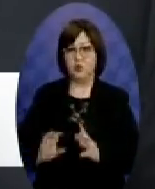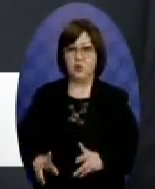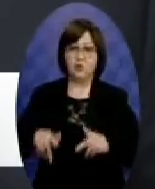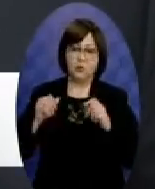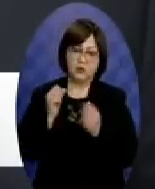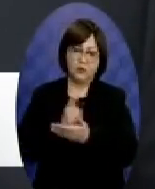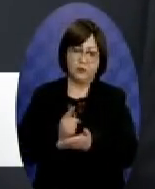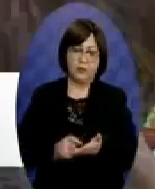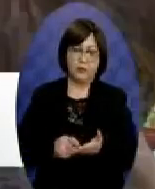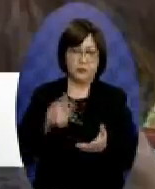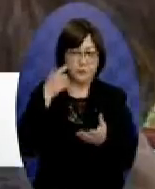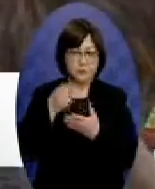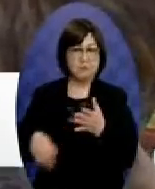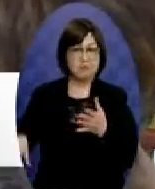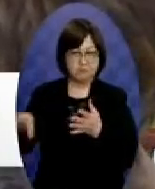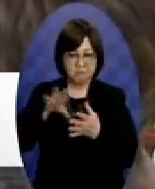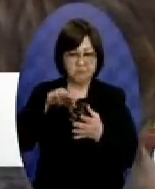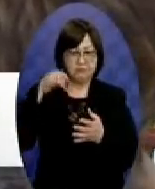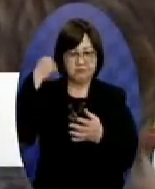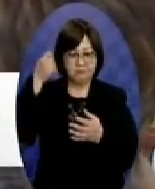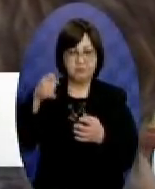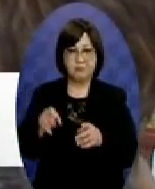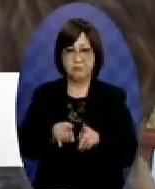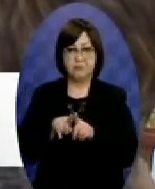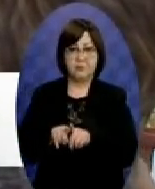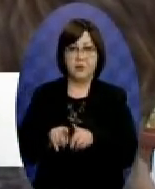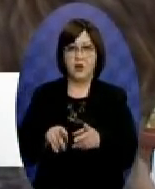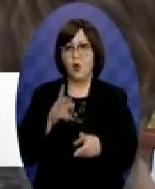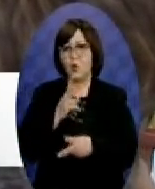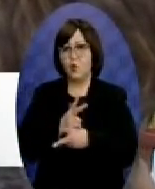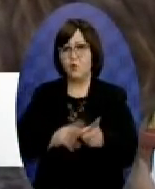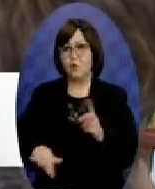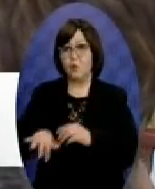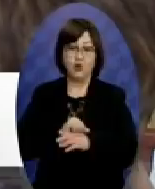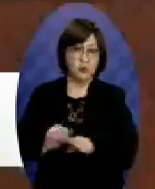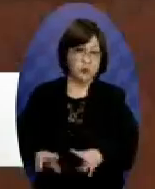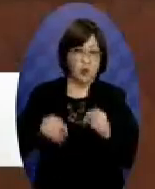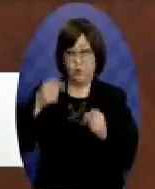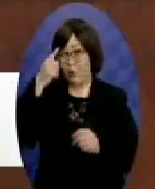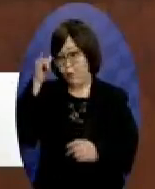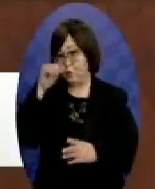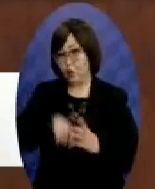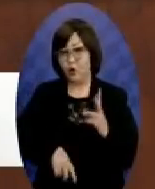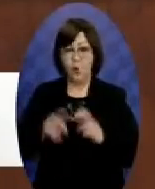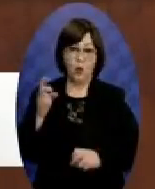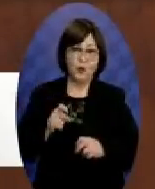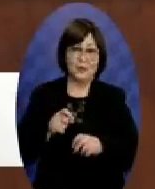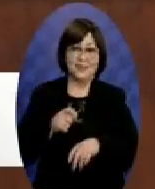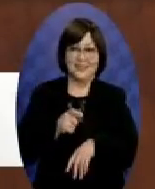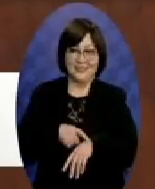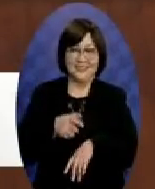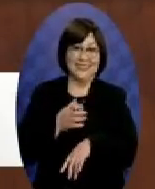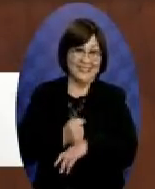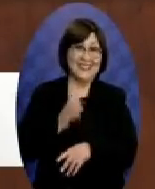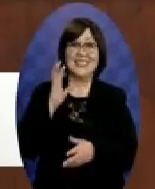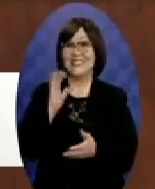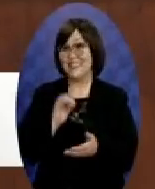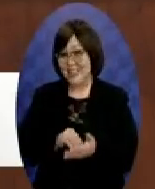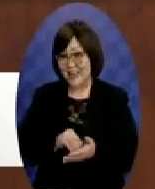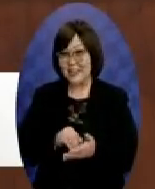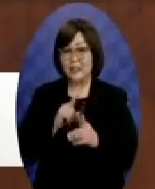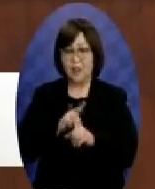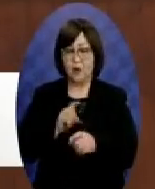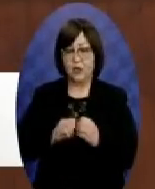гэдгтээ санал нэгдлээ. Хууль эрх зүйн орчин боловсронгуй болохын хэрээр дотоодын үйлдвэрлэгчид тогтсон цаг хугацаанд стандартын шаардлага